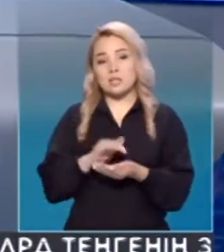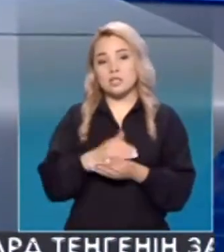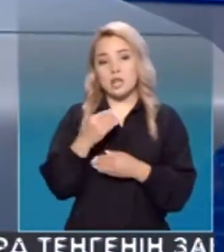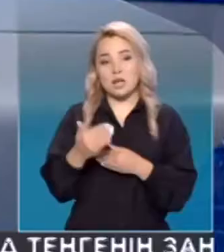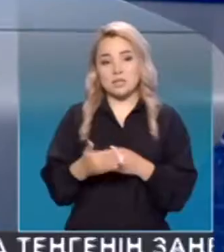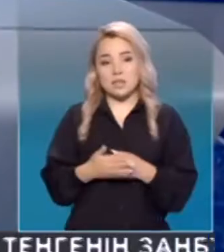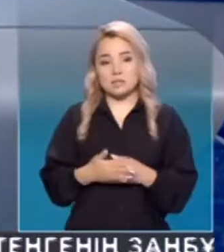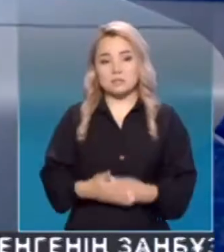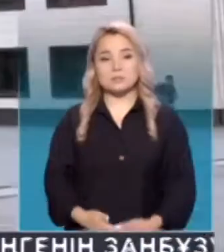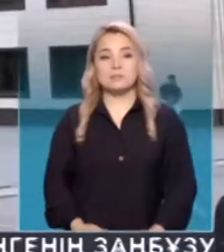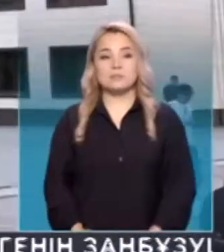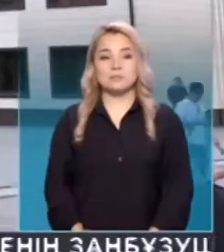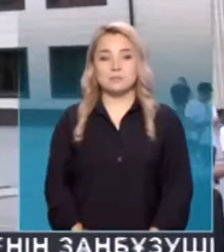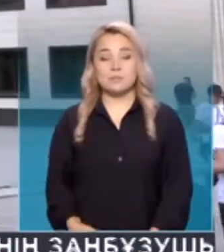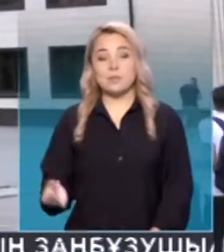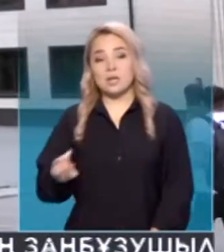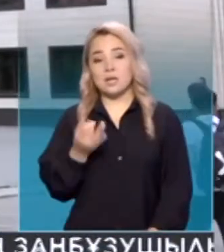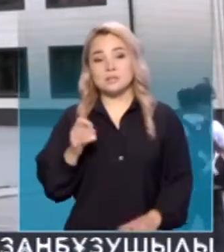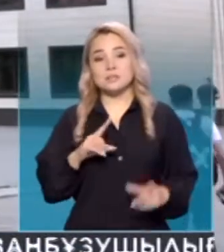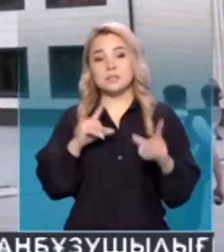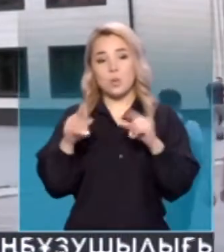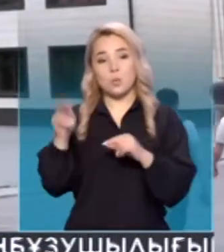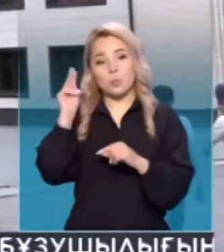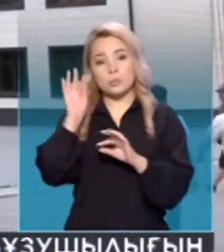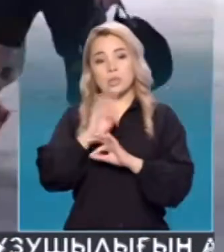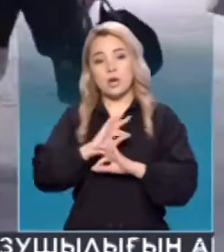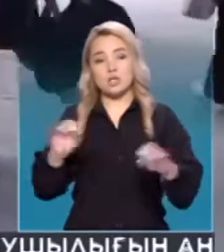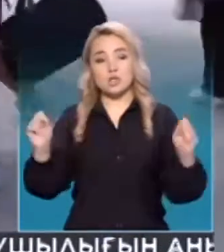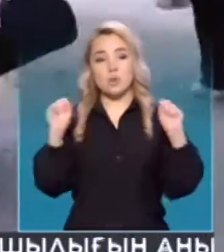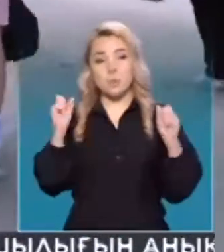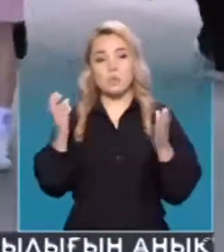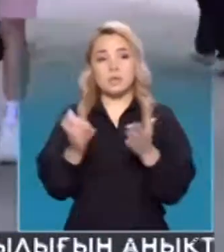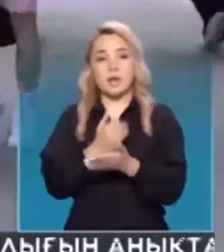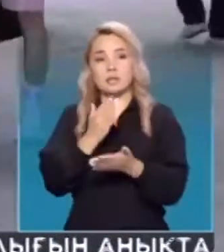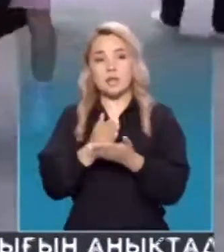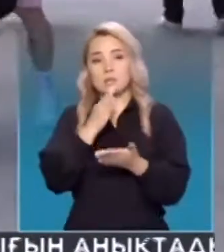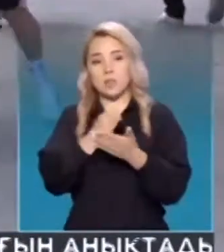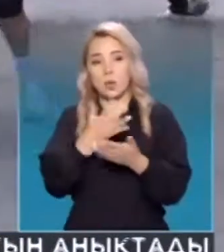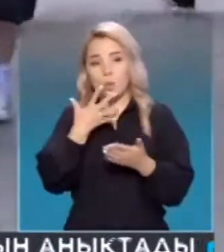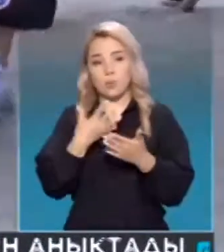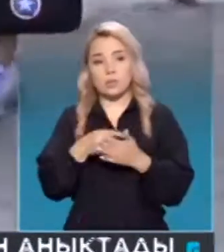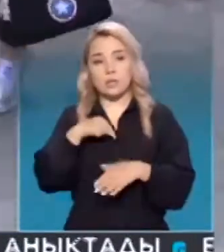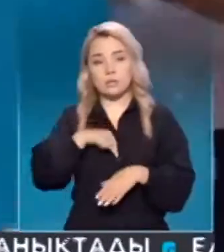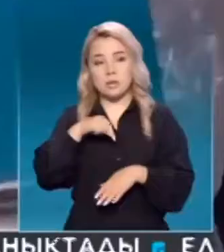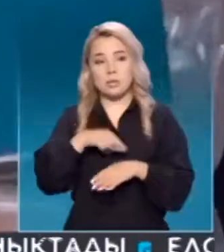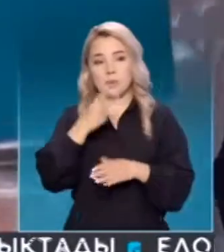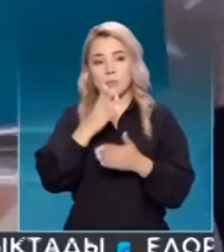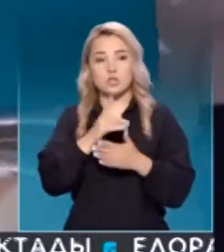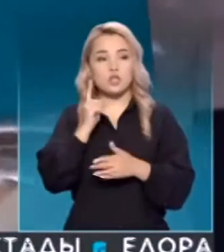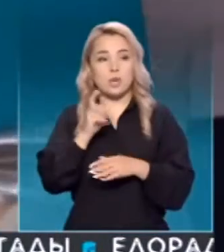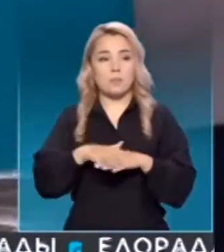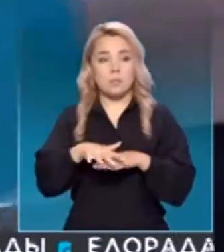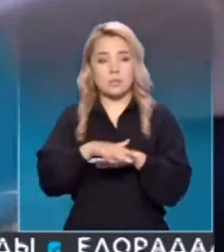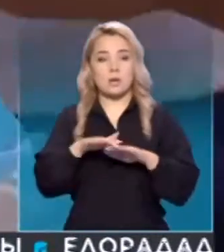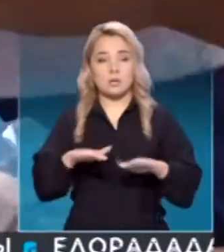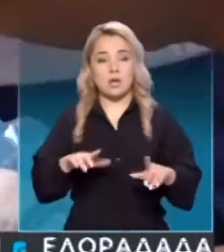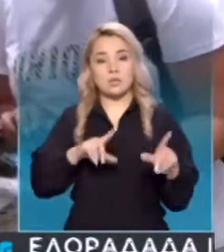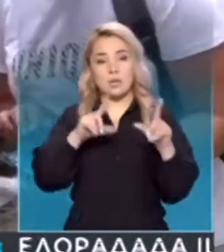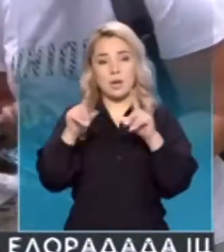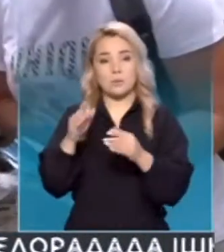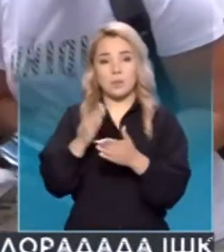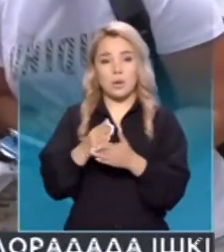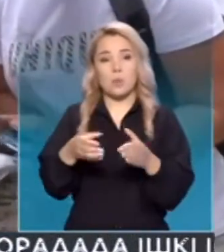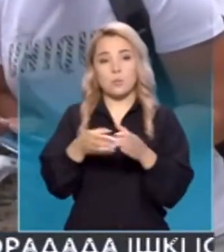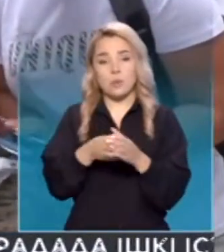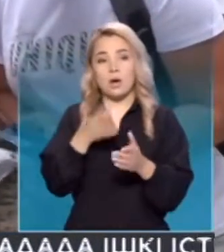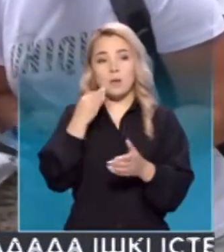танысады. Қызықты сапарға оқуда озат, спортта жетістікке жеткен, өздерін жақсы қырынан көрсеткен жасөспірімдер аттанып отыр.